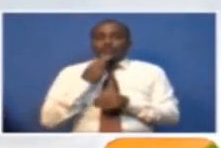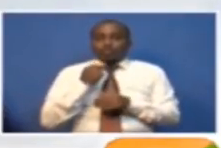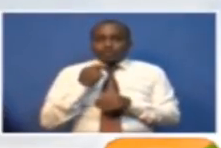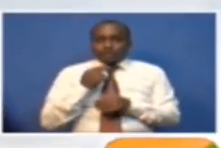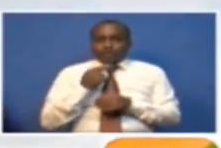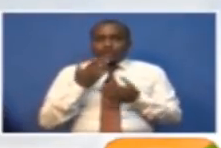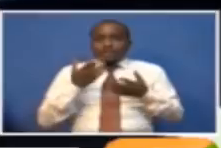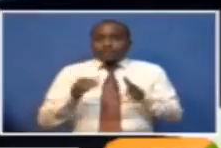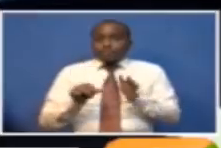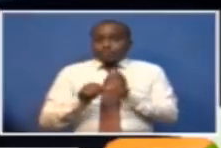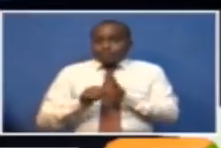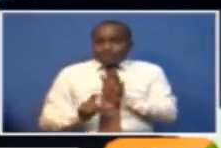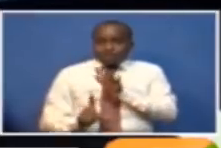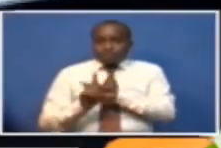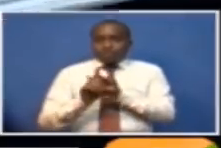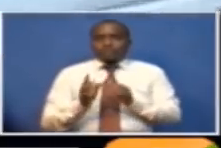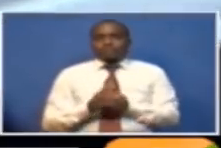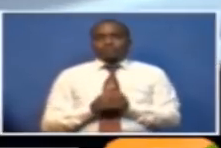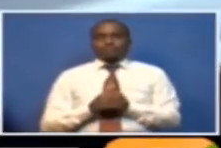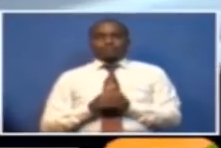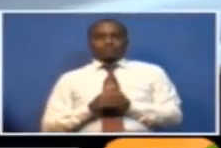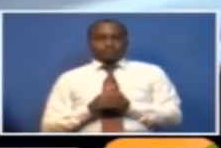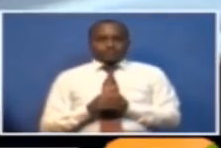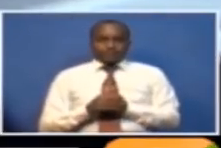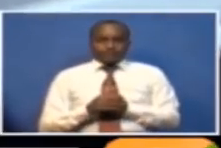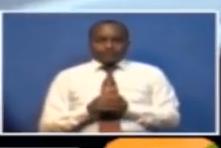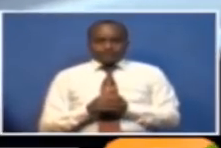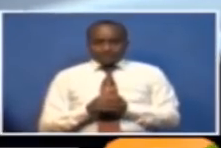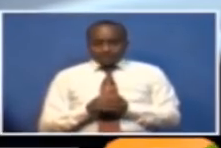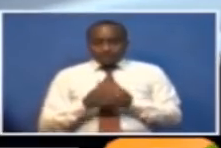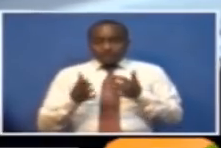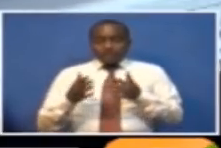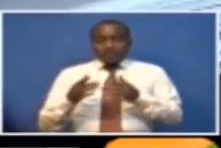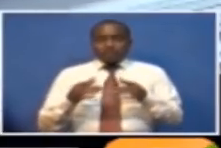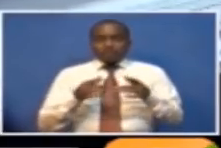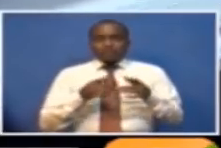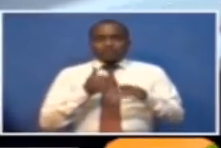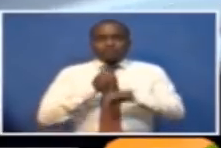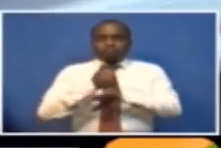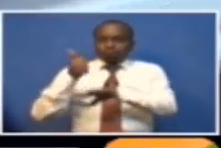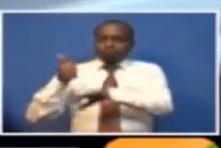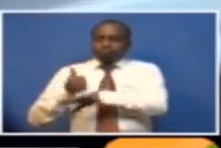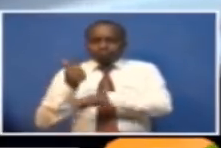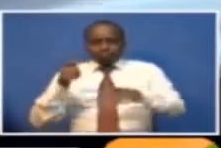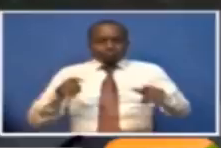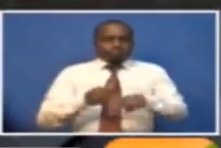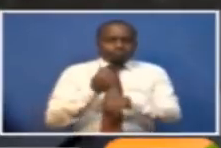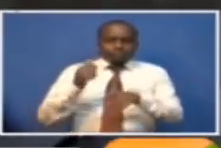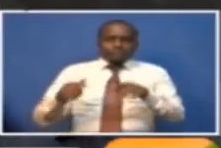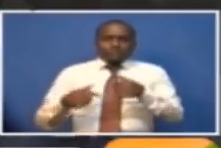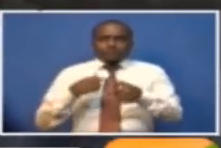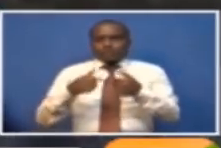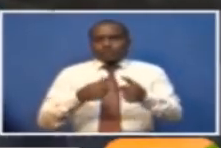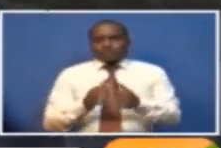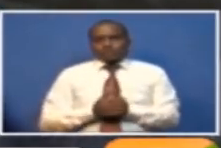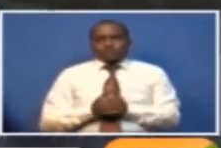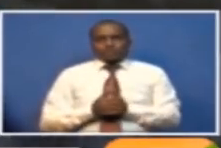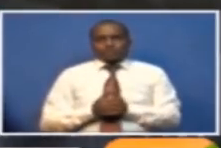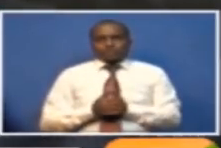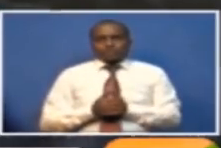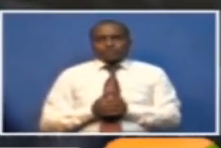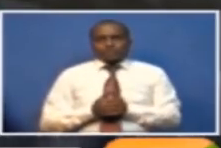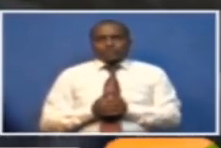utata umeibuka. That the government should ban the importation of raw. Kucheche za maneno zikisheheni kati ya wabunge. If there, this